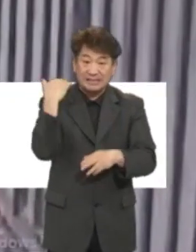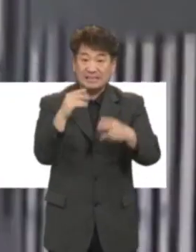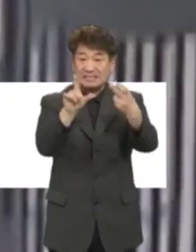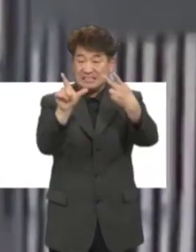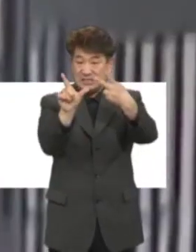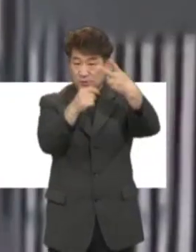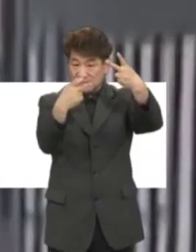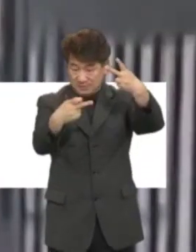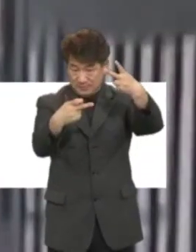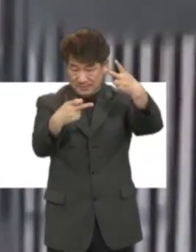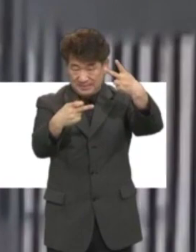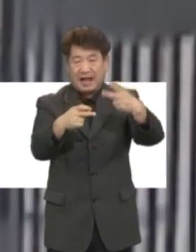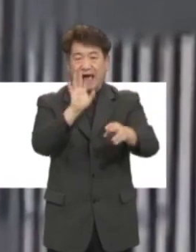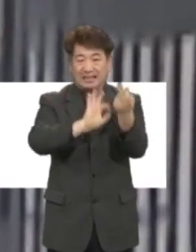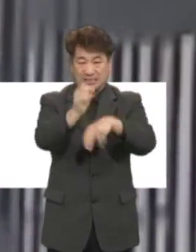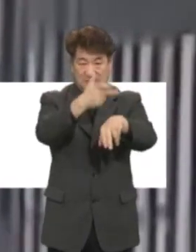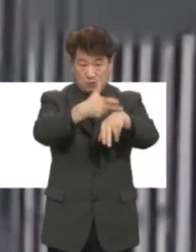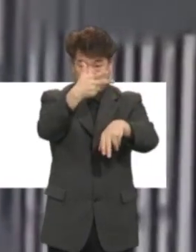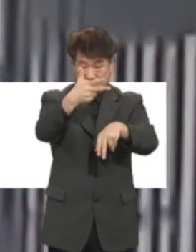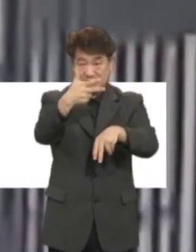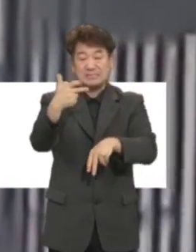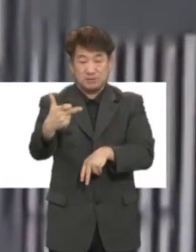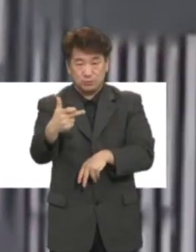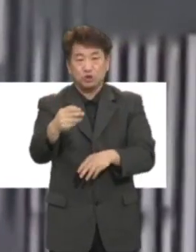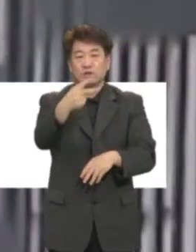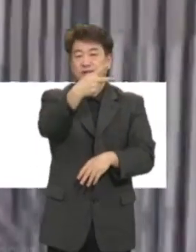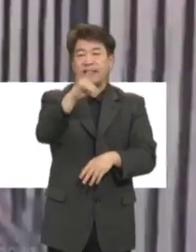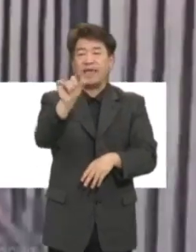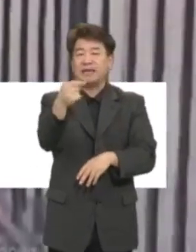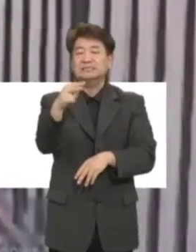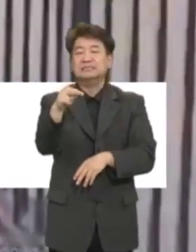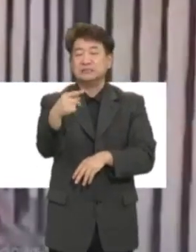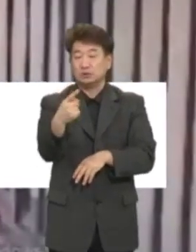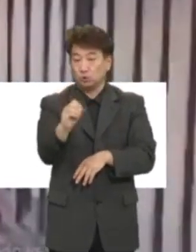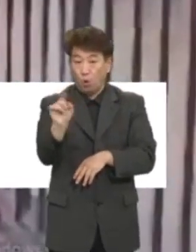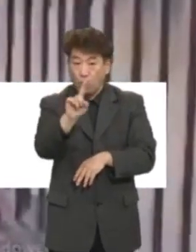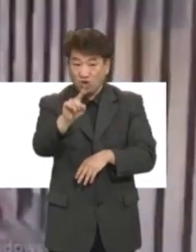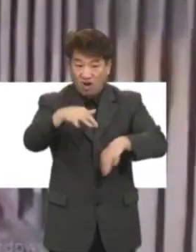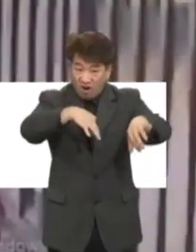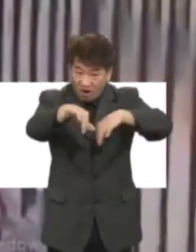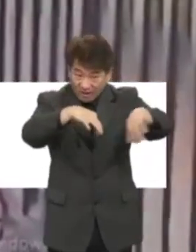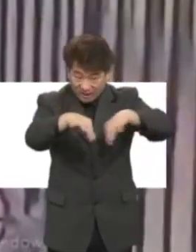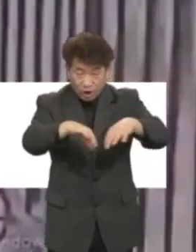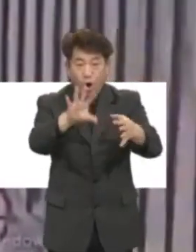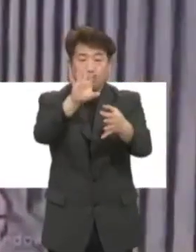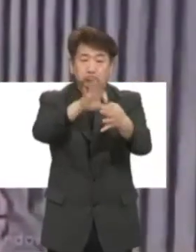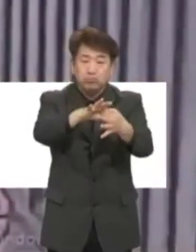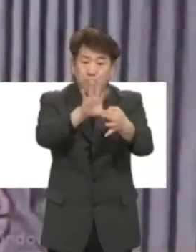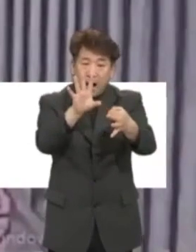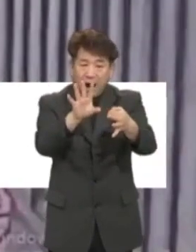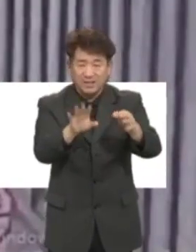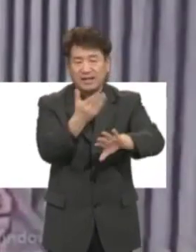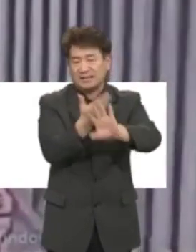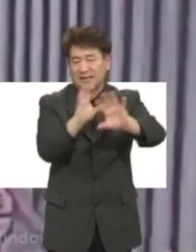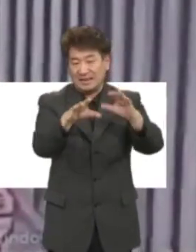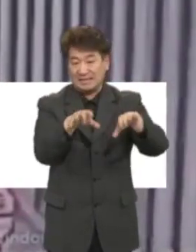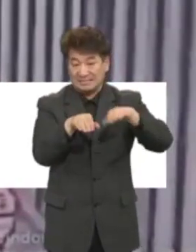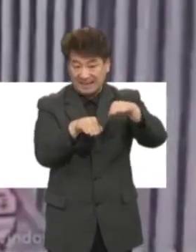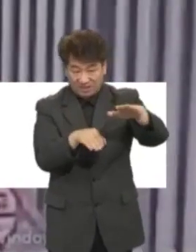아침 7시 17분 쯤 대전 중구 대흥동의 한 길가에서 문이 잠겨 있지 않은 외제 차량에 들어가 현금